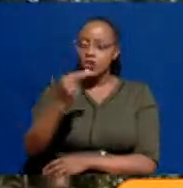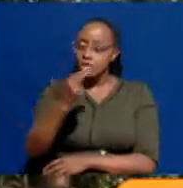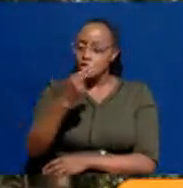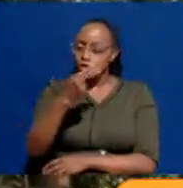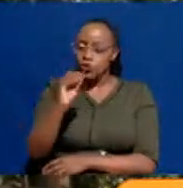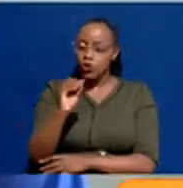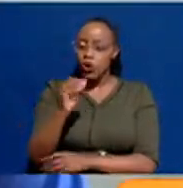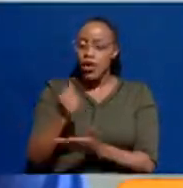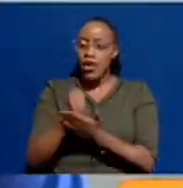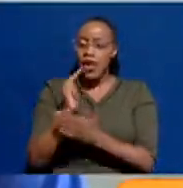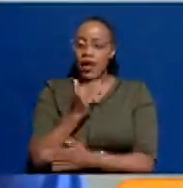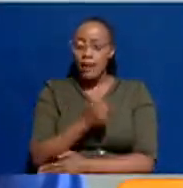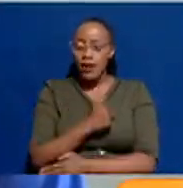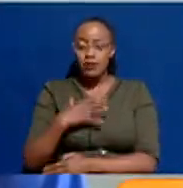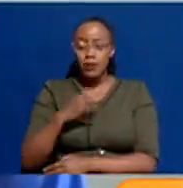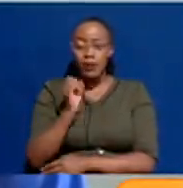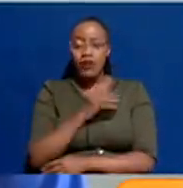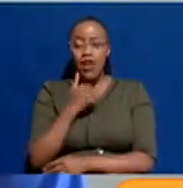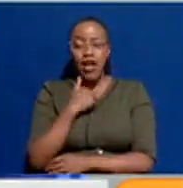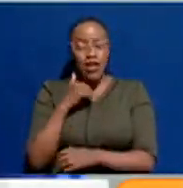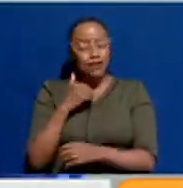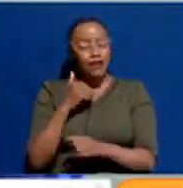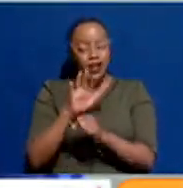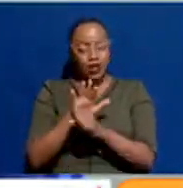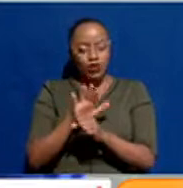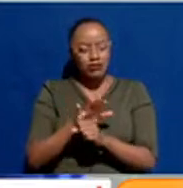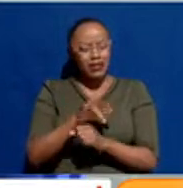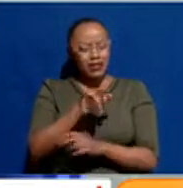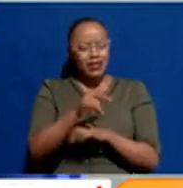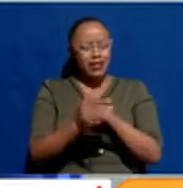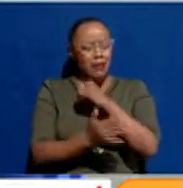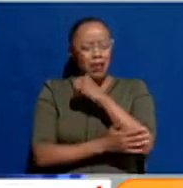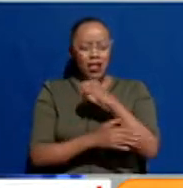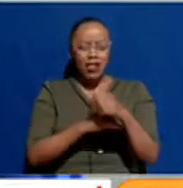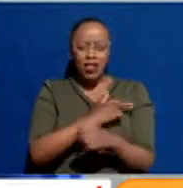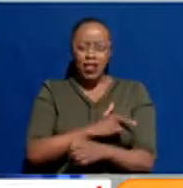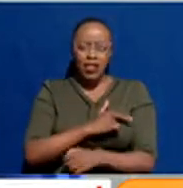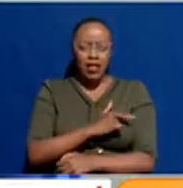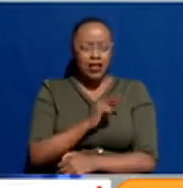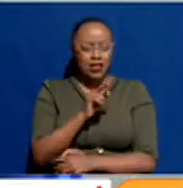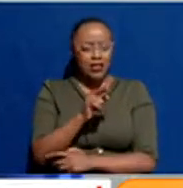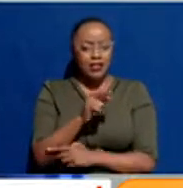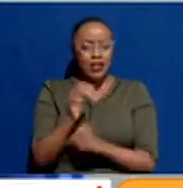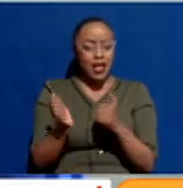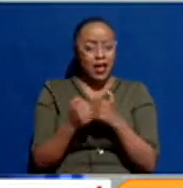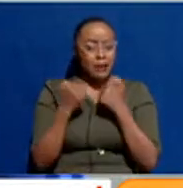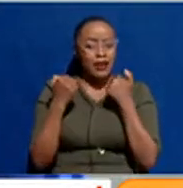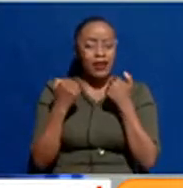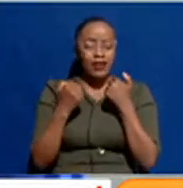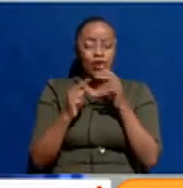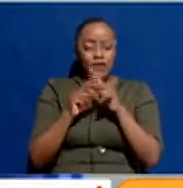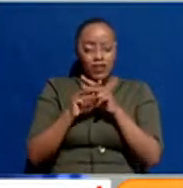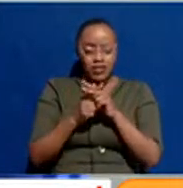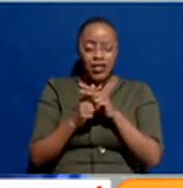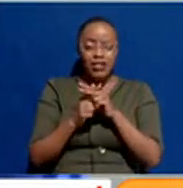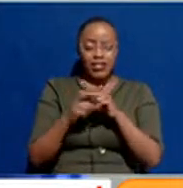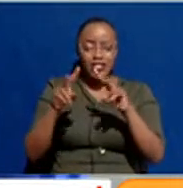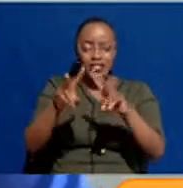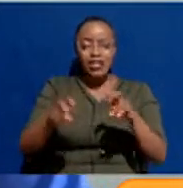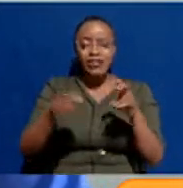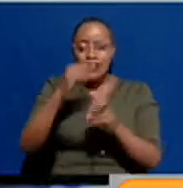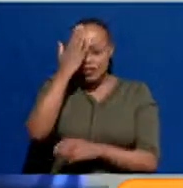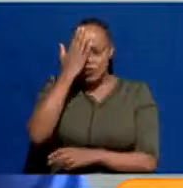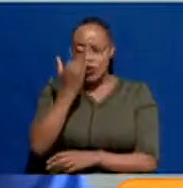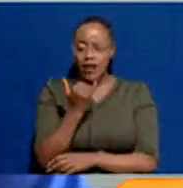People in fear. This unfortunate, very unfortunate incident, which we have launched investigation so